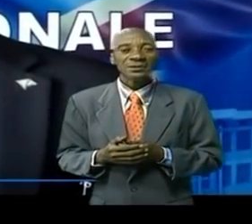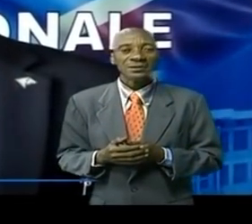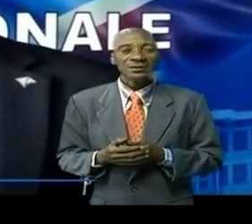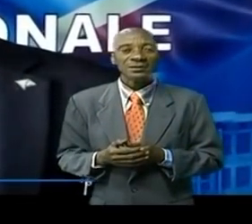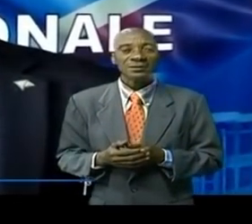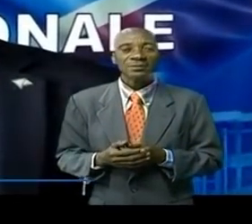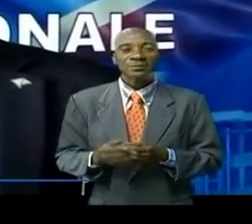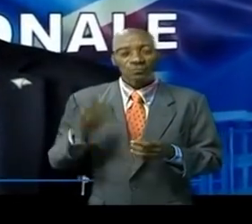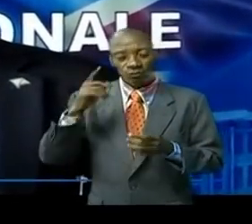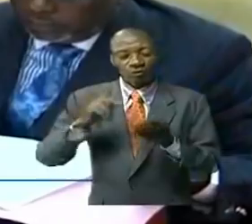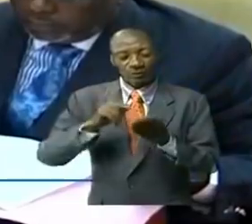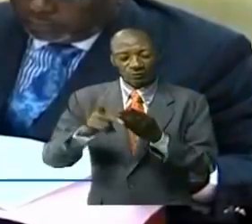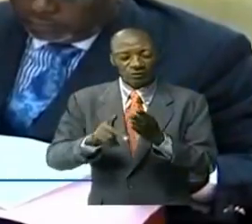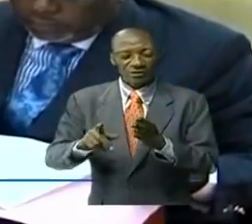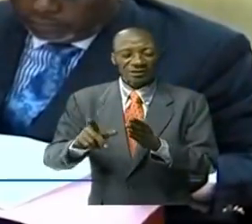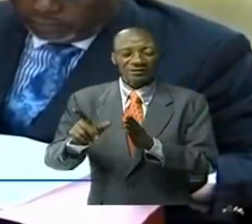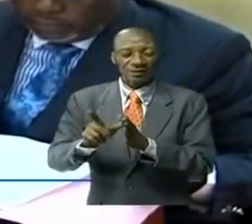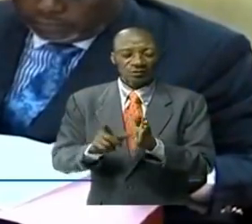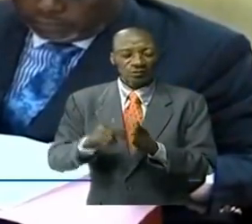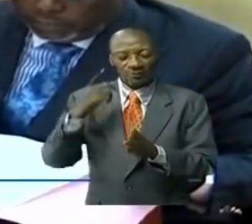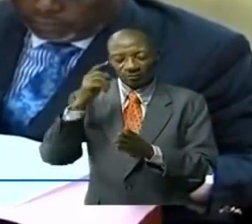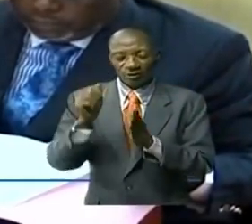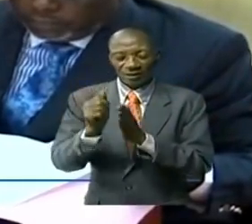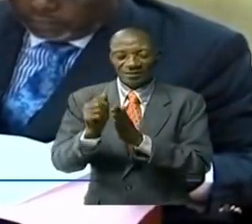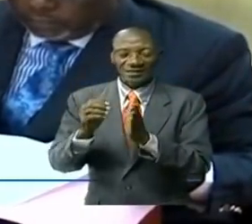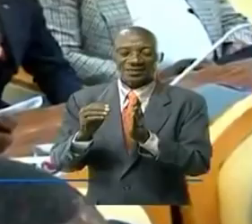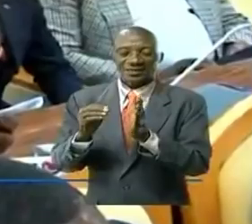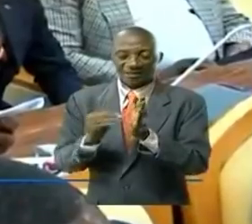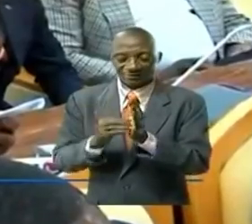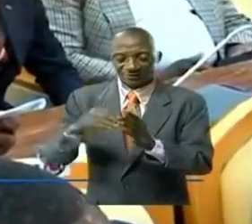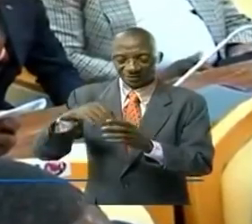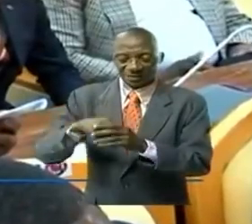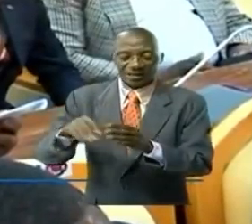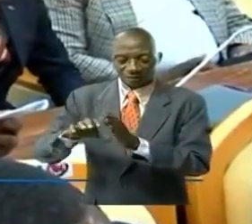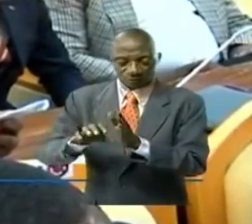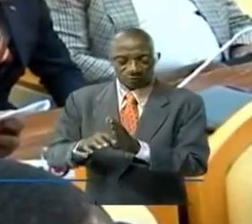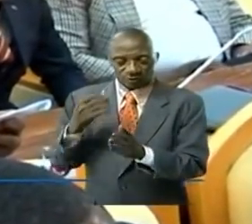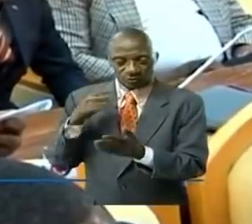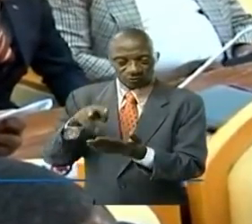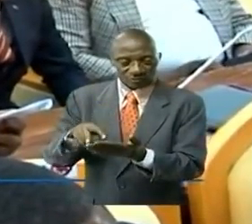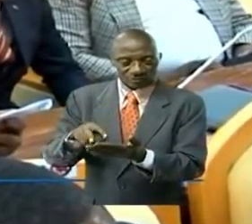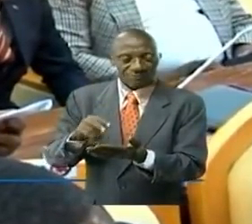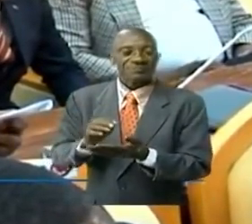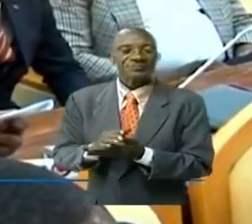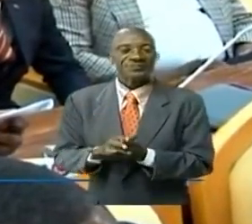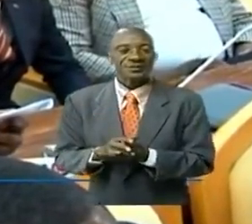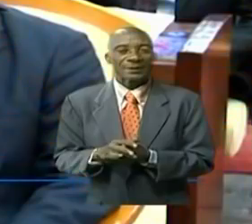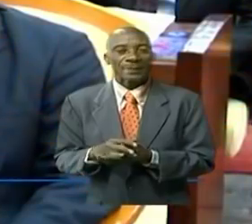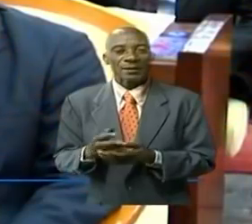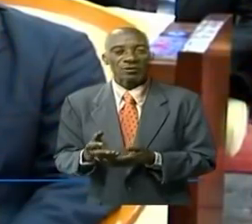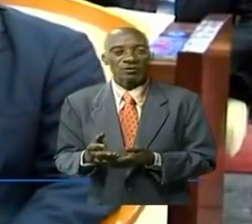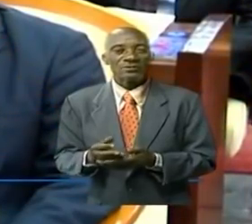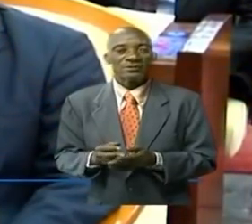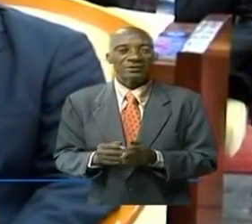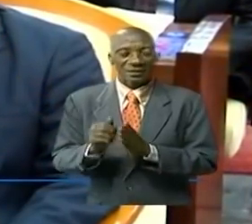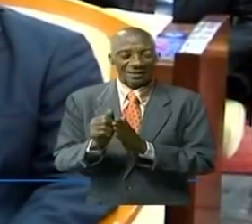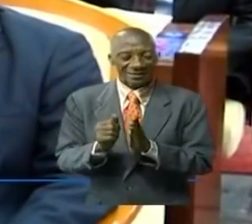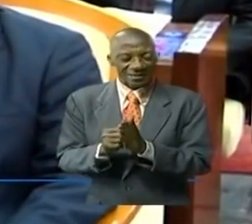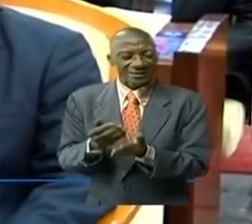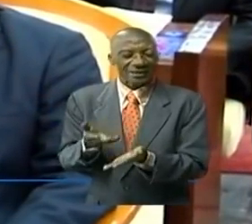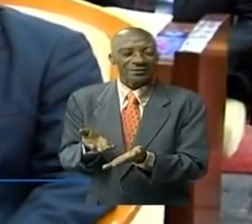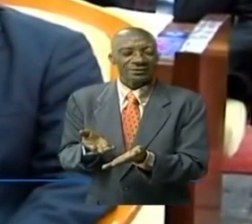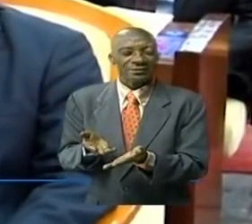loi, c'est l'article 9 de la Constitution. Et ils avaient raison. Il y a ceux qui ont estimé que cet article